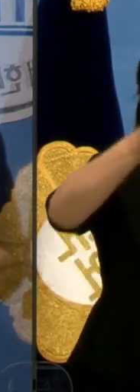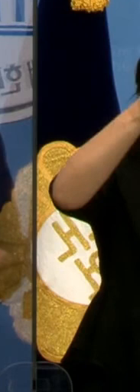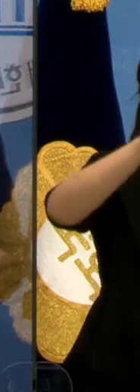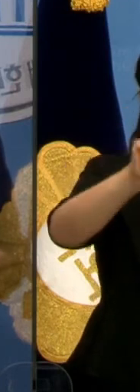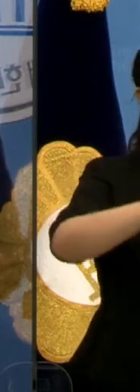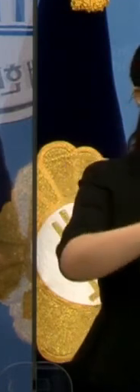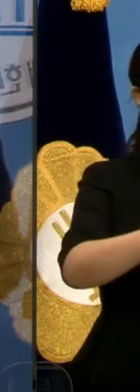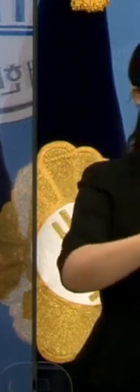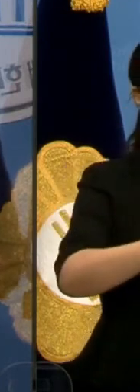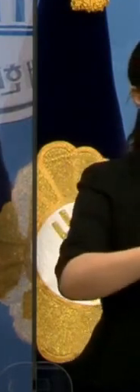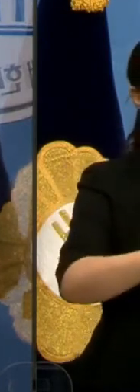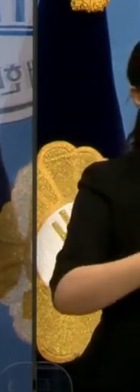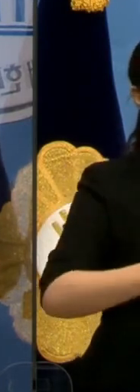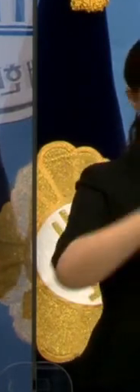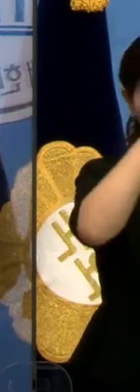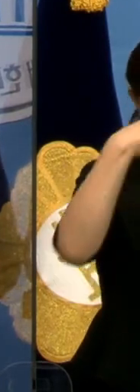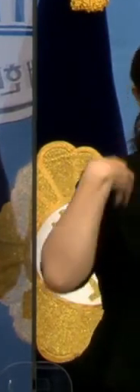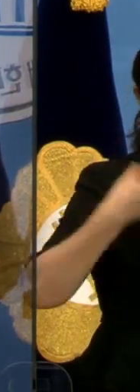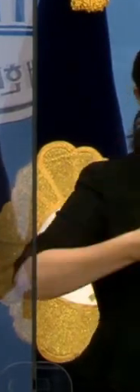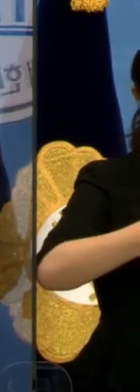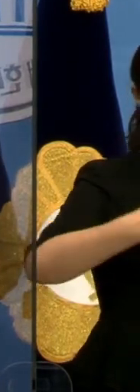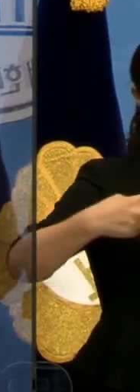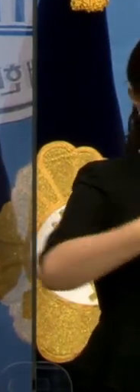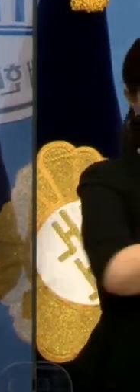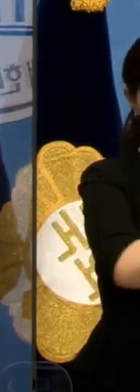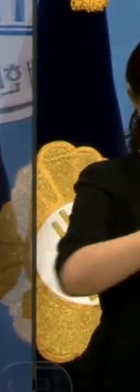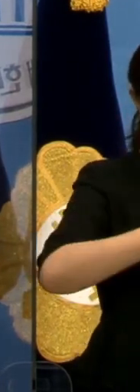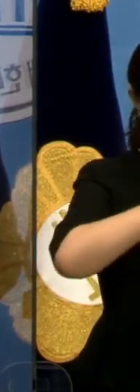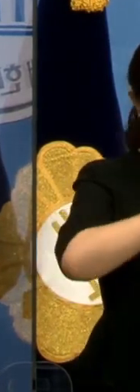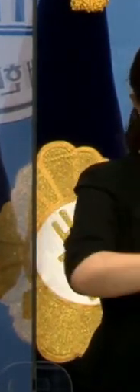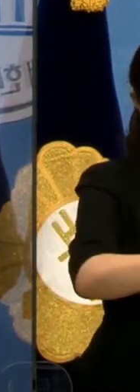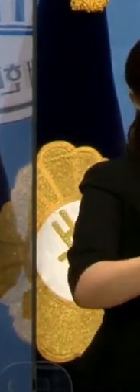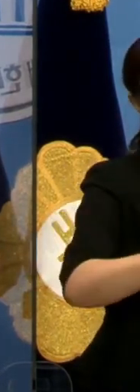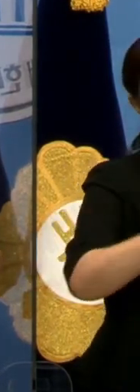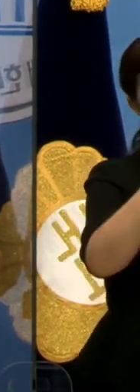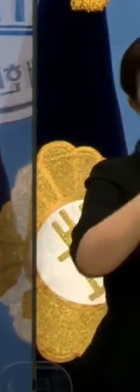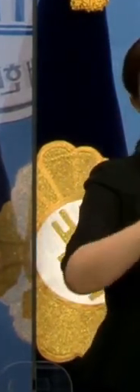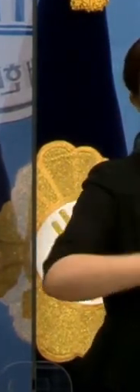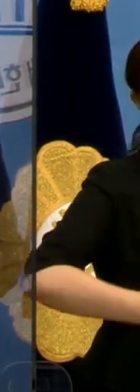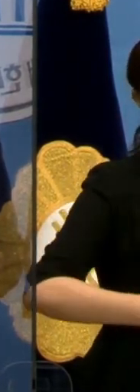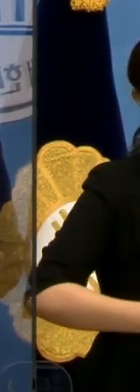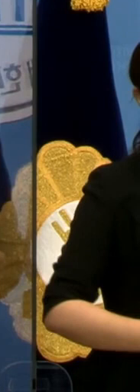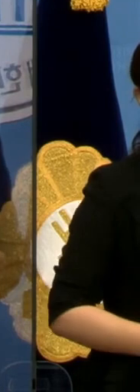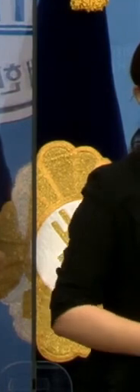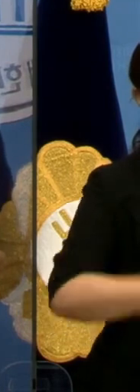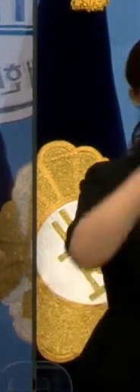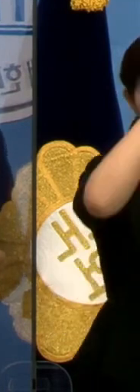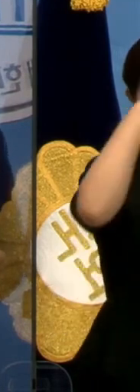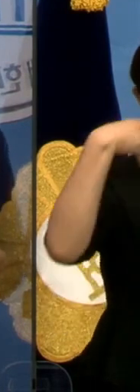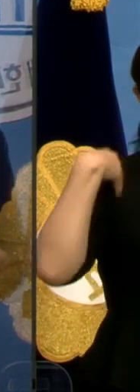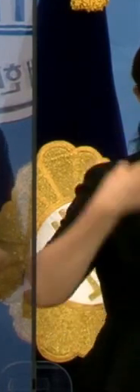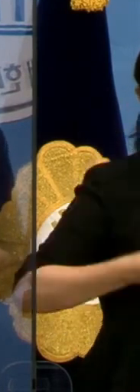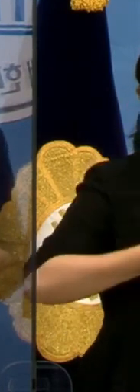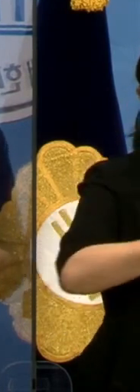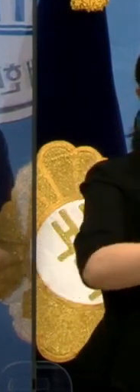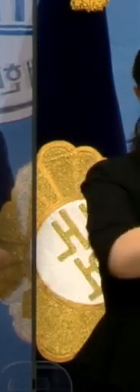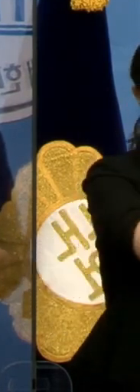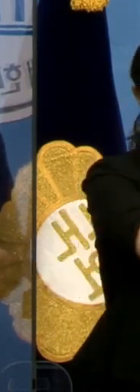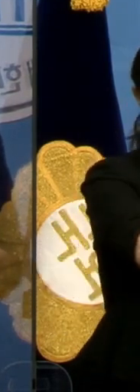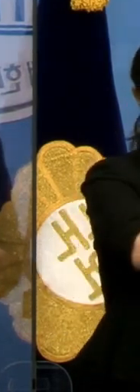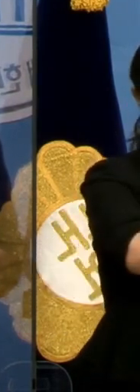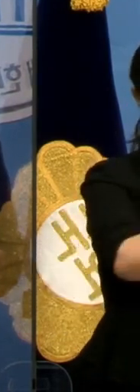투자하는 도로, 지하철 등 사회 인프라 구축 때문입니다. 국가의 투자 비용은 국민의